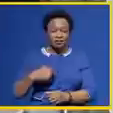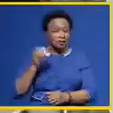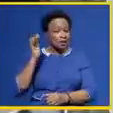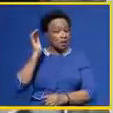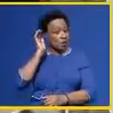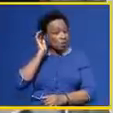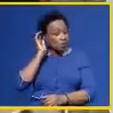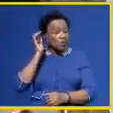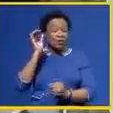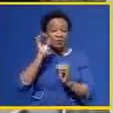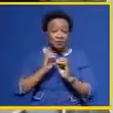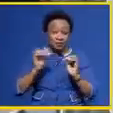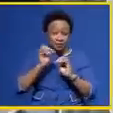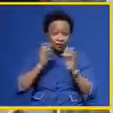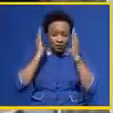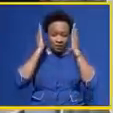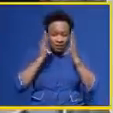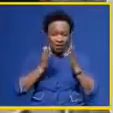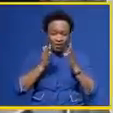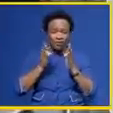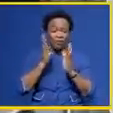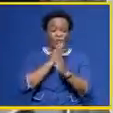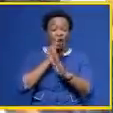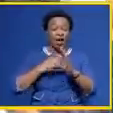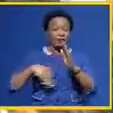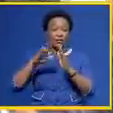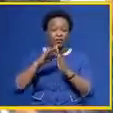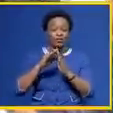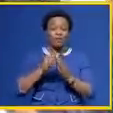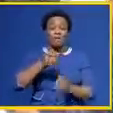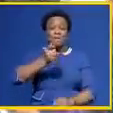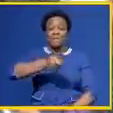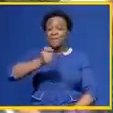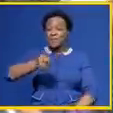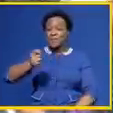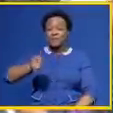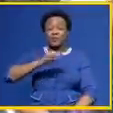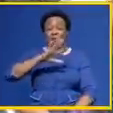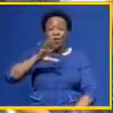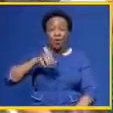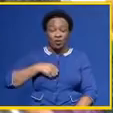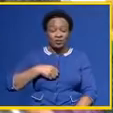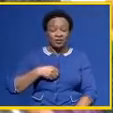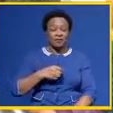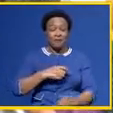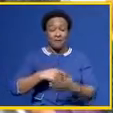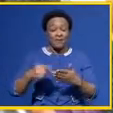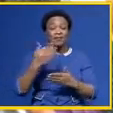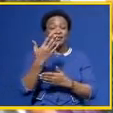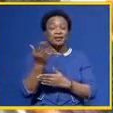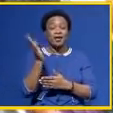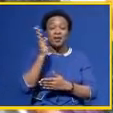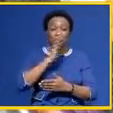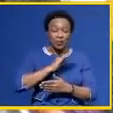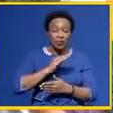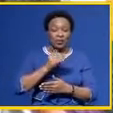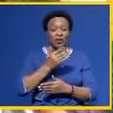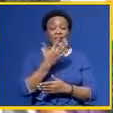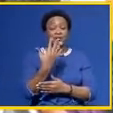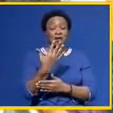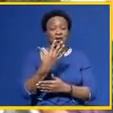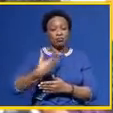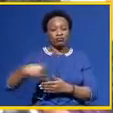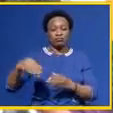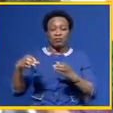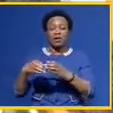nidhamu ya juu, hali ya juu ya Chama cha Mapinduzi. Mimi na mimi nawapongeza sana. Sisi tuna majina matano na nimeshamaliza, na majina matano yenyewe yanakwenda zake katika